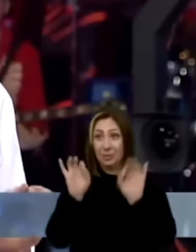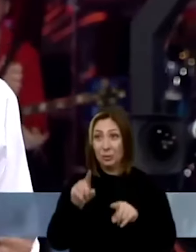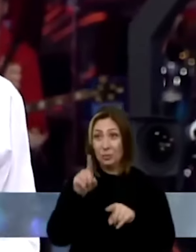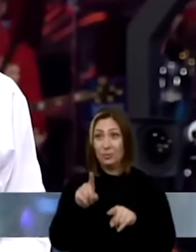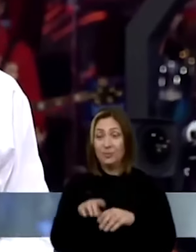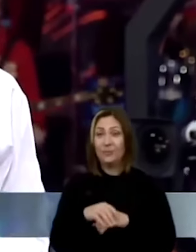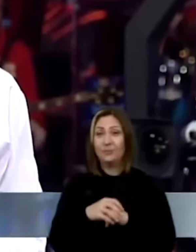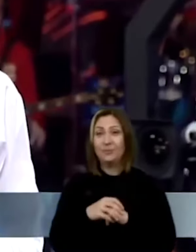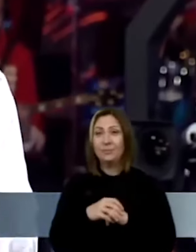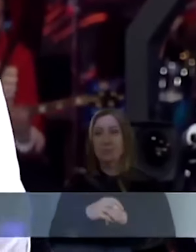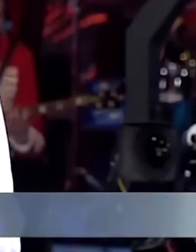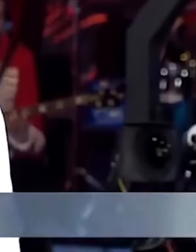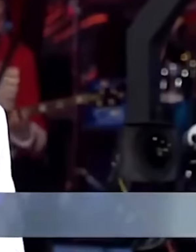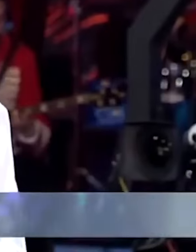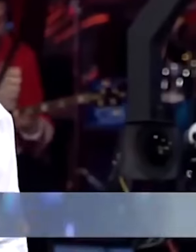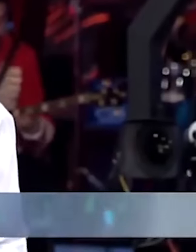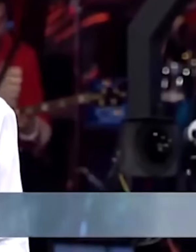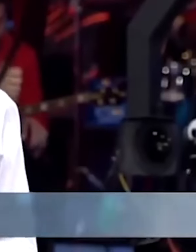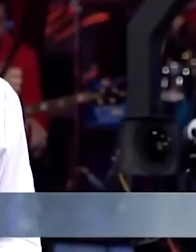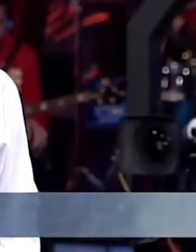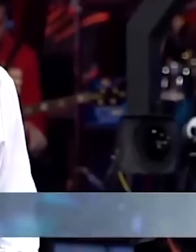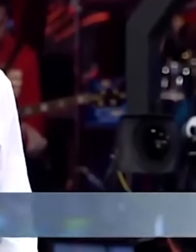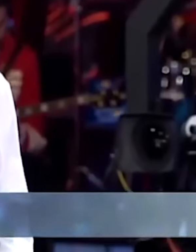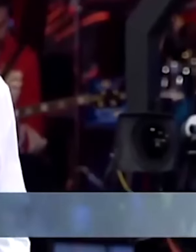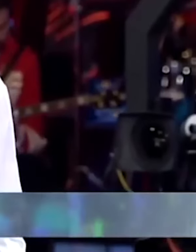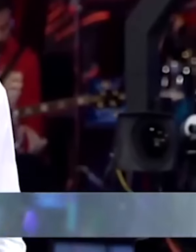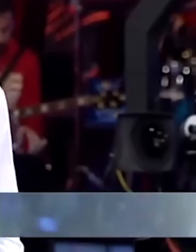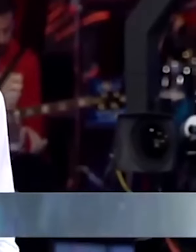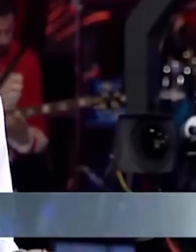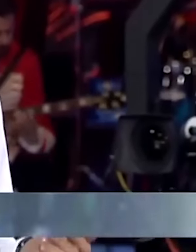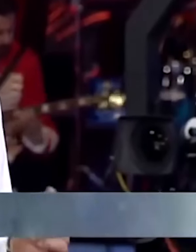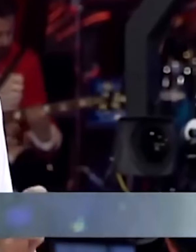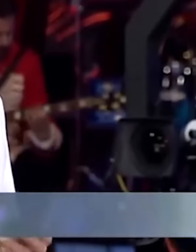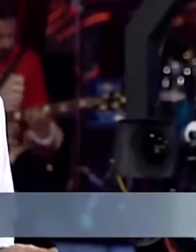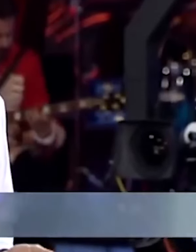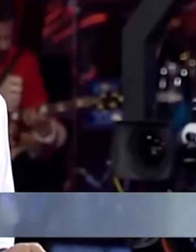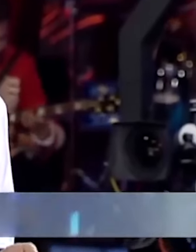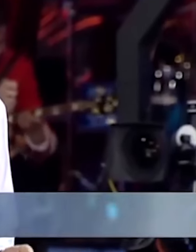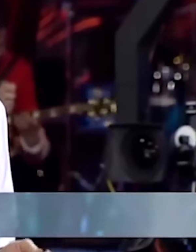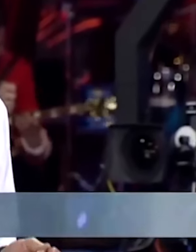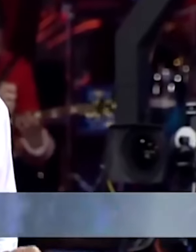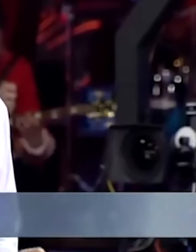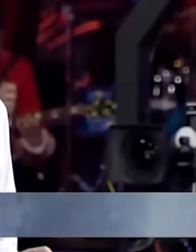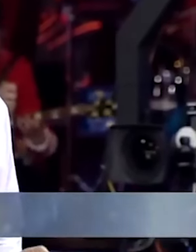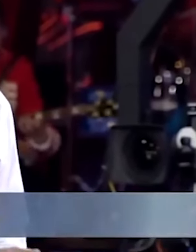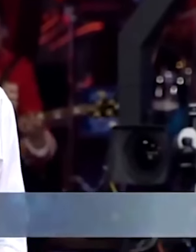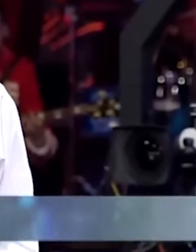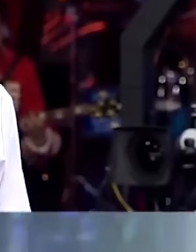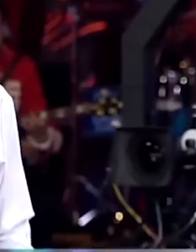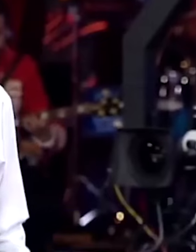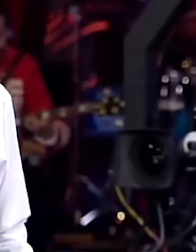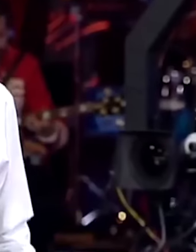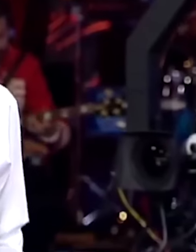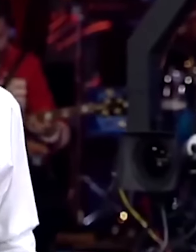başlıyorum. Aşağıdakilerden hangisi, hani biraz önce buradaydı ya, Engin Happy'lerinin rol aldığı sinema filmlerinden biridir. Başlıyorum.